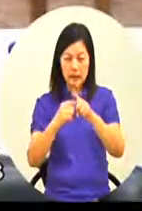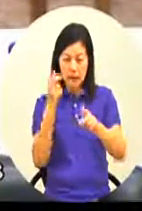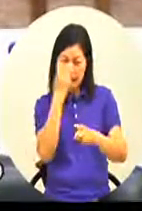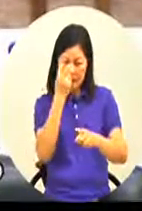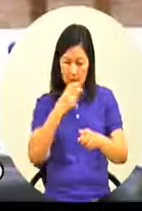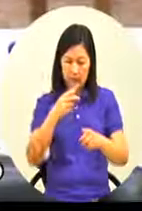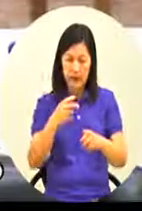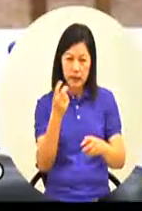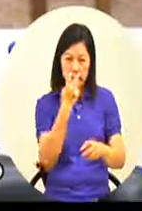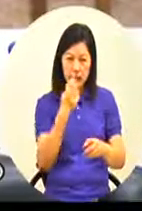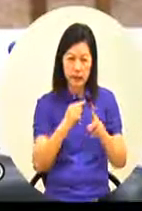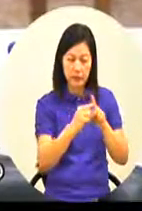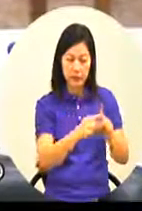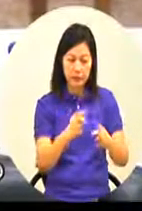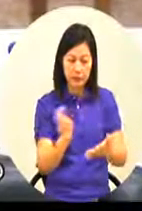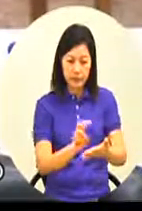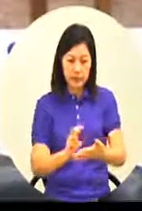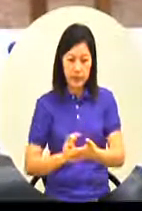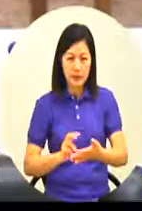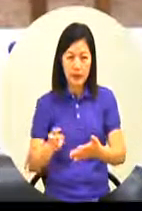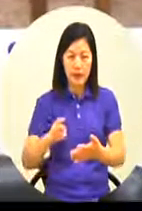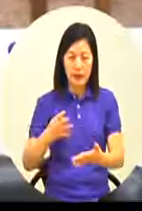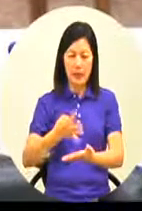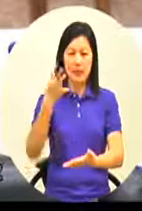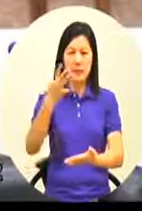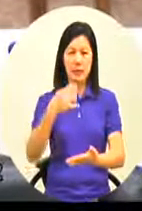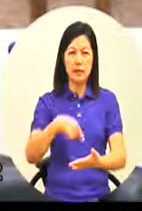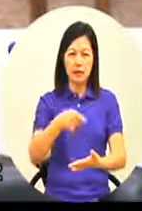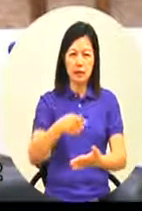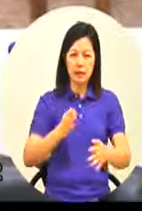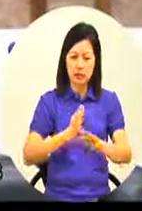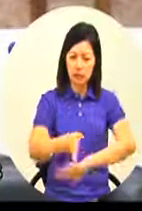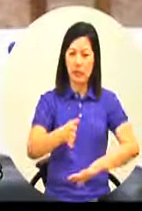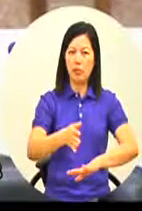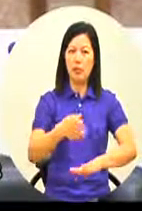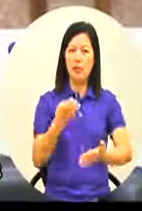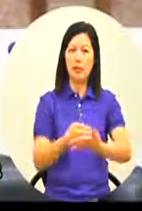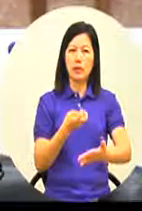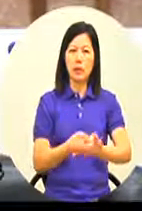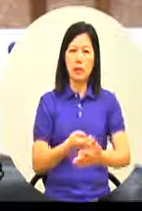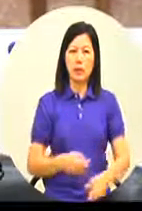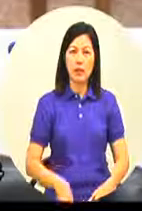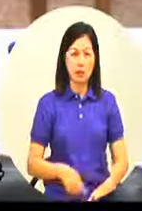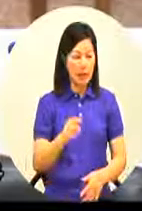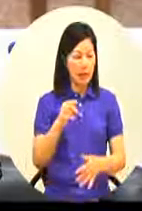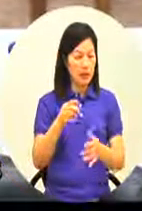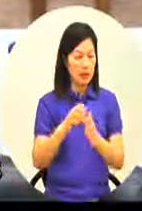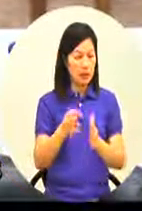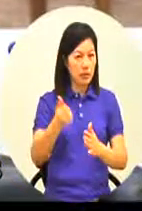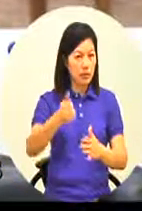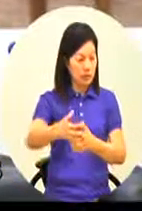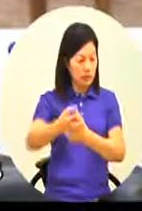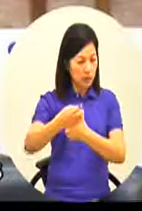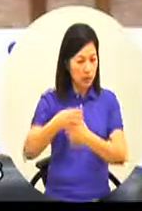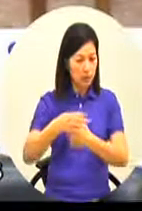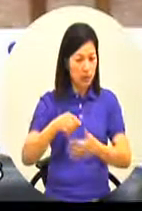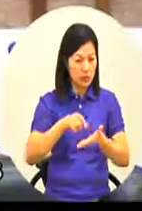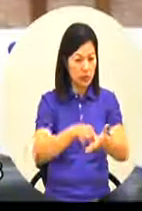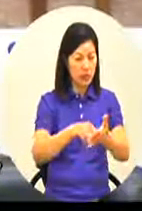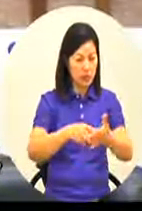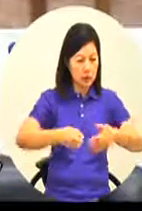这种的方式叫做过大，为什么？因为刚刚我有请教你，局长，你不是说过吗？你申请建造之